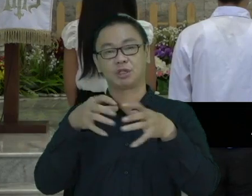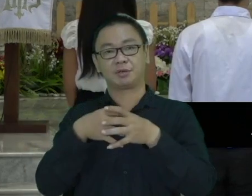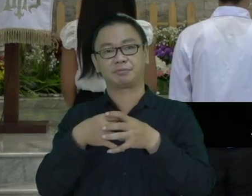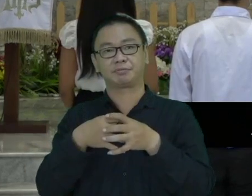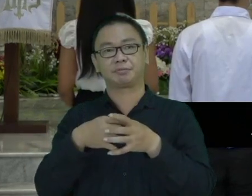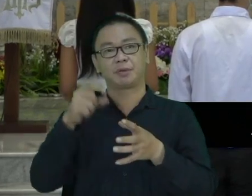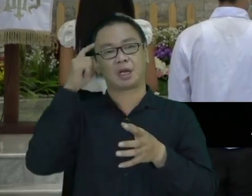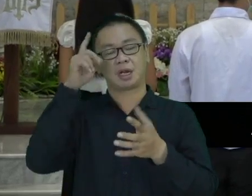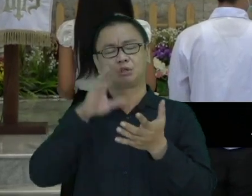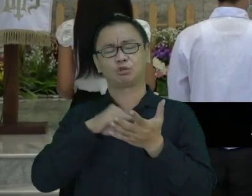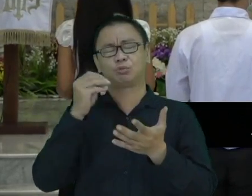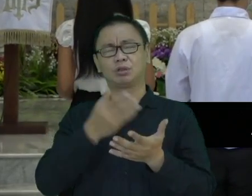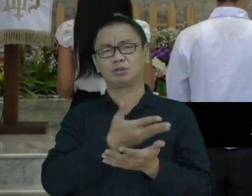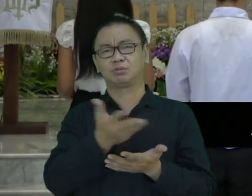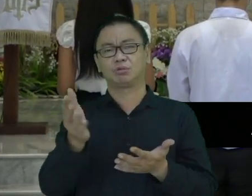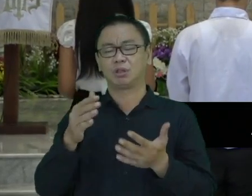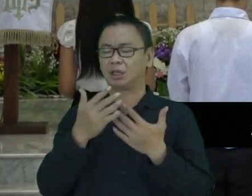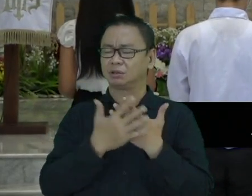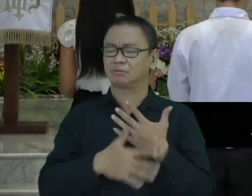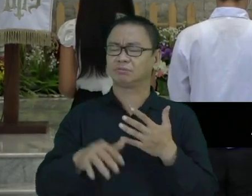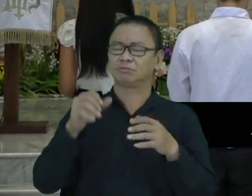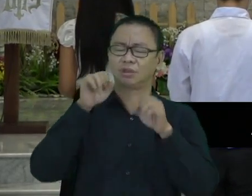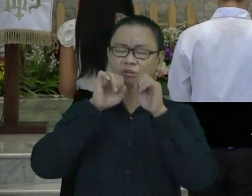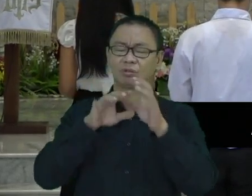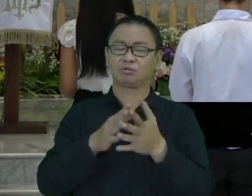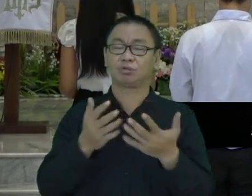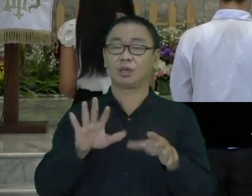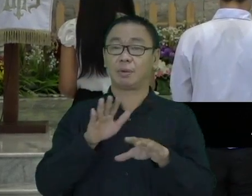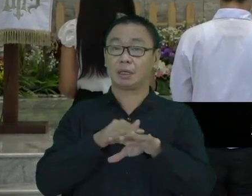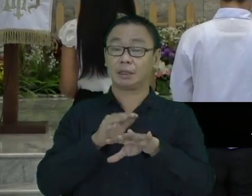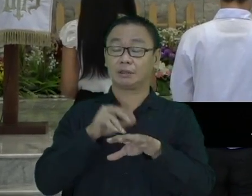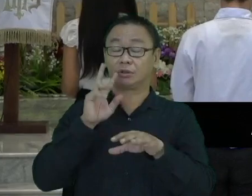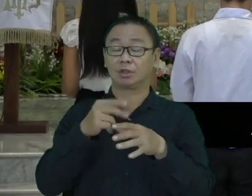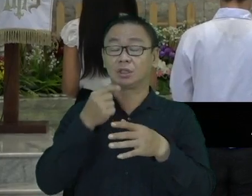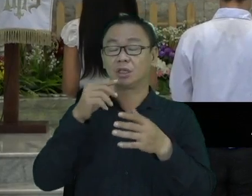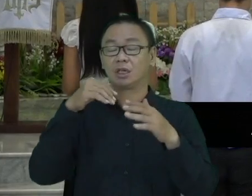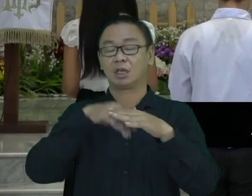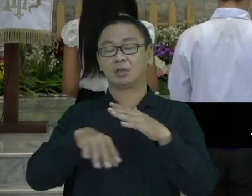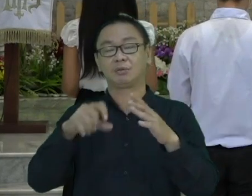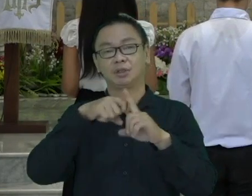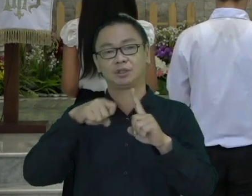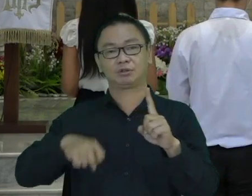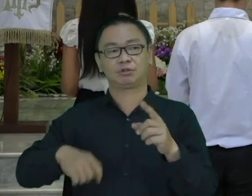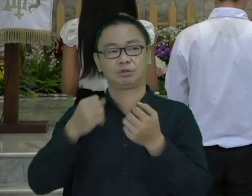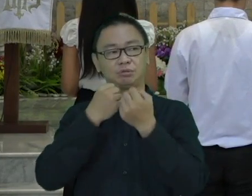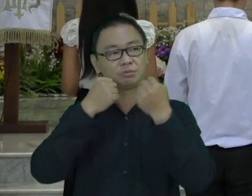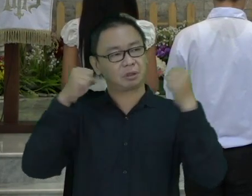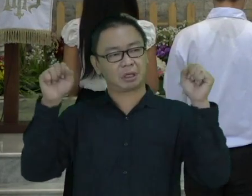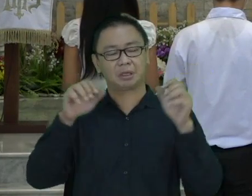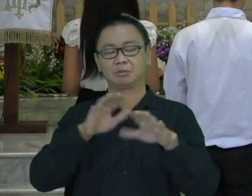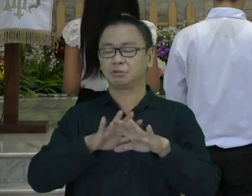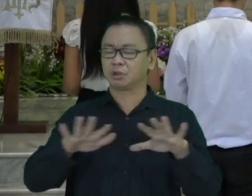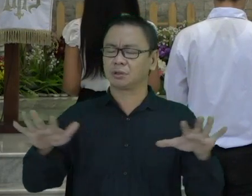Allah sumber segala kasih karunia yang telah memanggil saudara dalam Kristus kepada kemuliaannya yang kekal akan